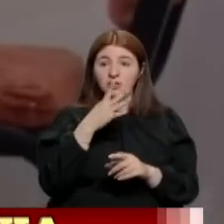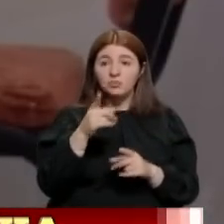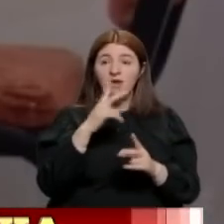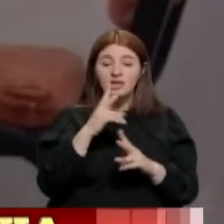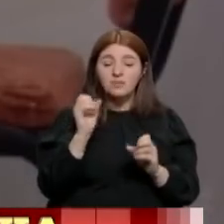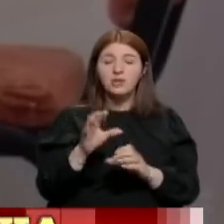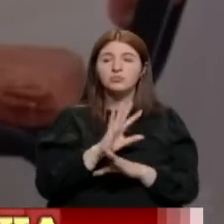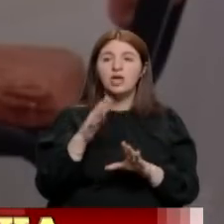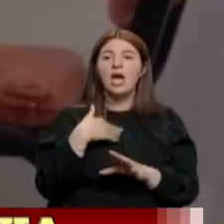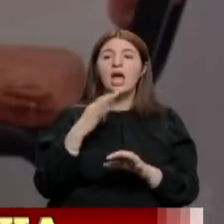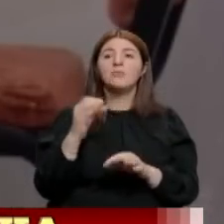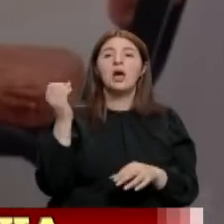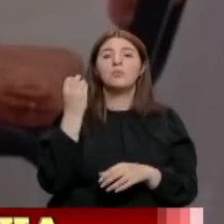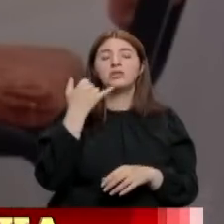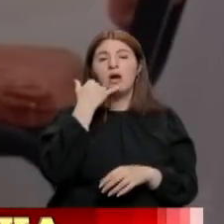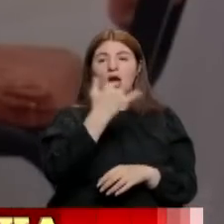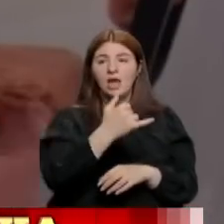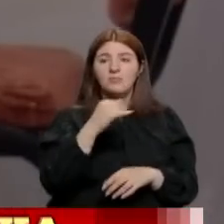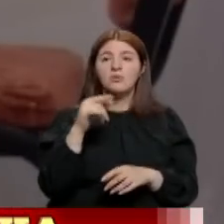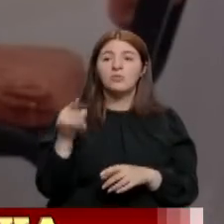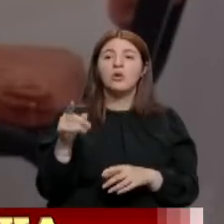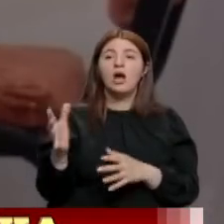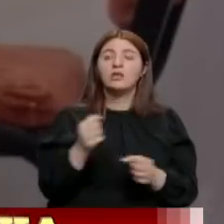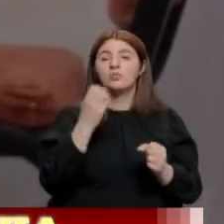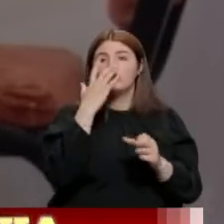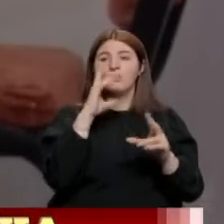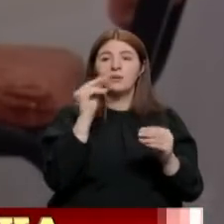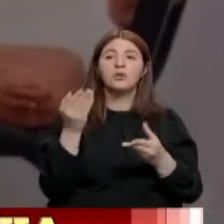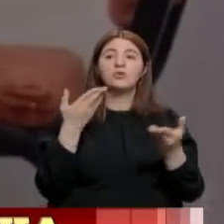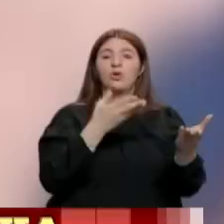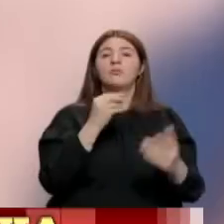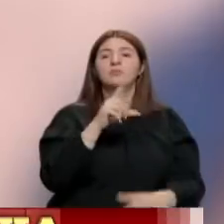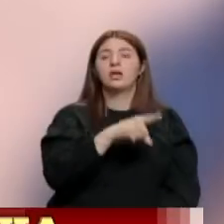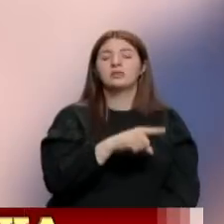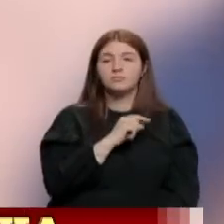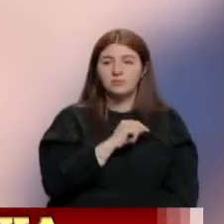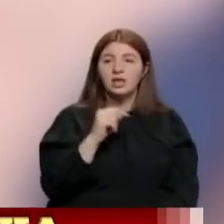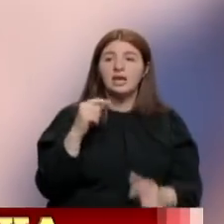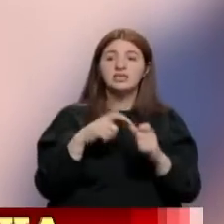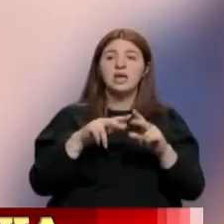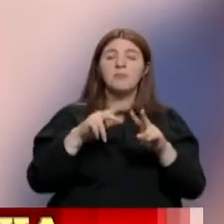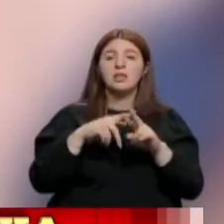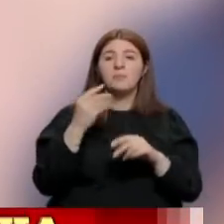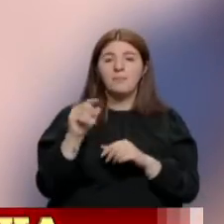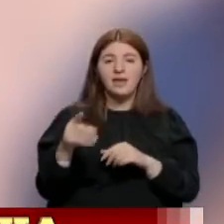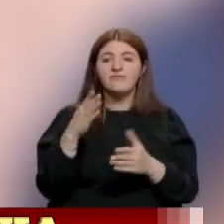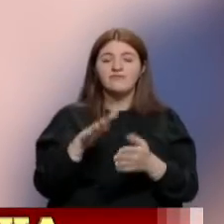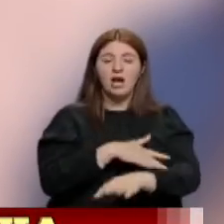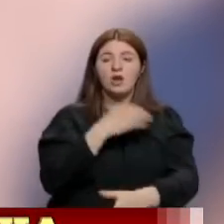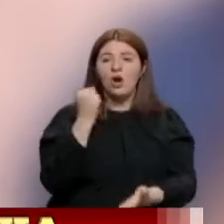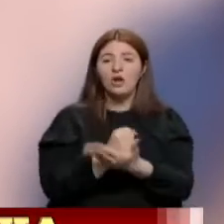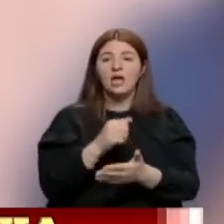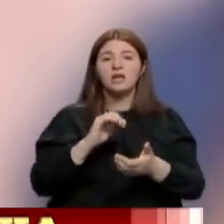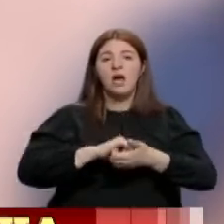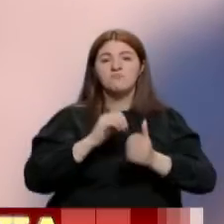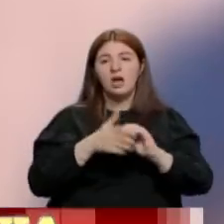elektrik bırakılmayacak, hemen ambulansı arayıp Fatoş'u hemen yoğun bakıma kaldırmamız lazım. SMA'lı Fatma bebeğin valilik onaylı